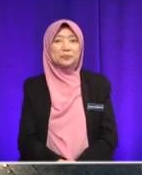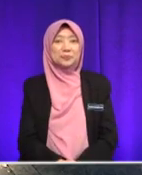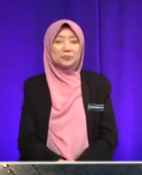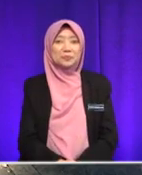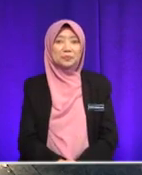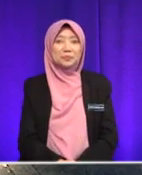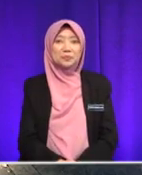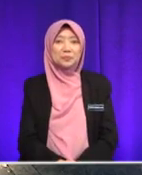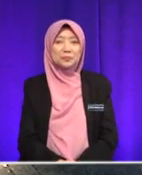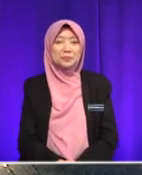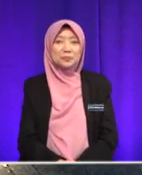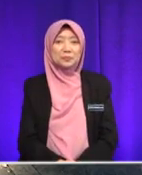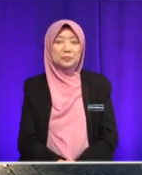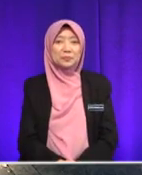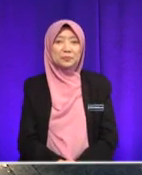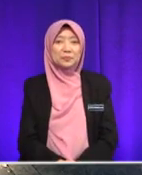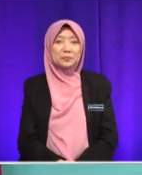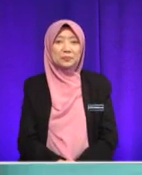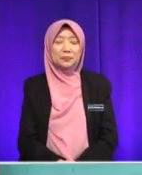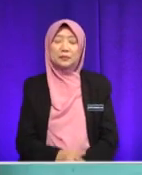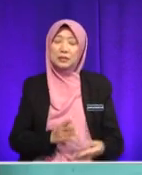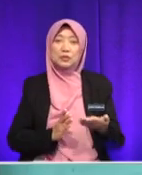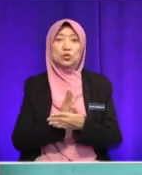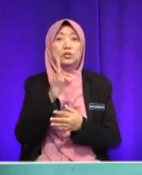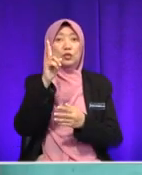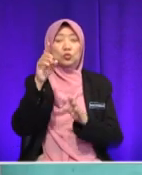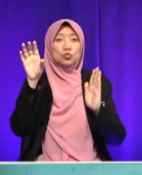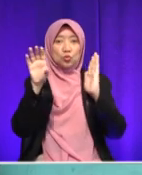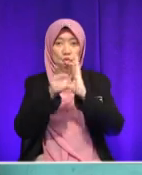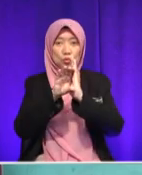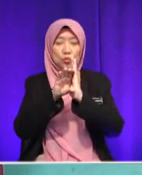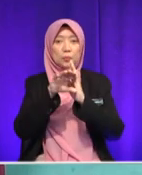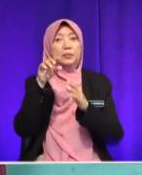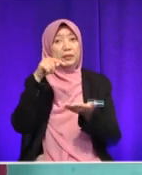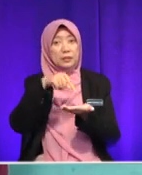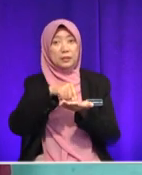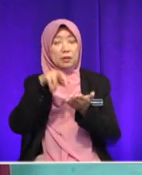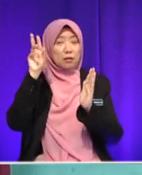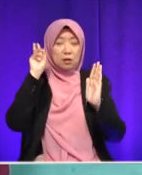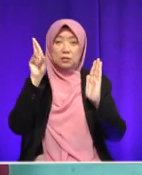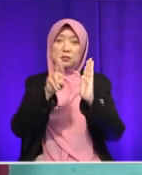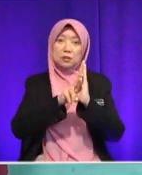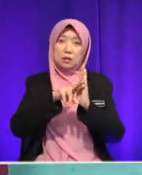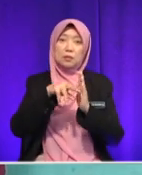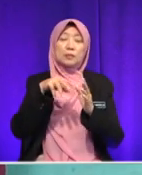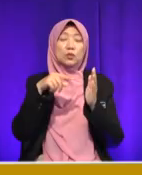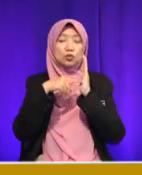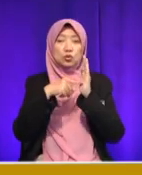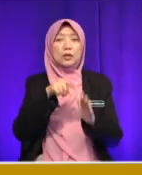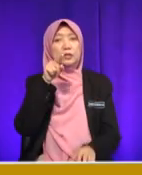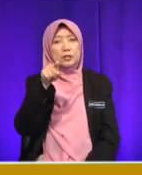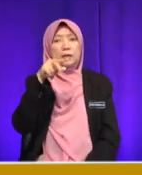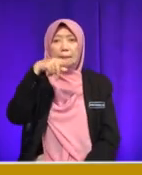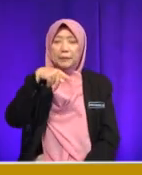baik. Kita ke yang seterusnya. Ini adalah satu contoh. Okay, contoh ini, raja di sebelah menunjukkan titik P dan titik